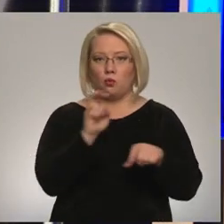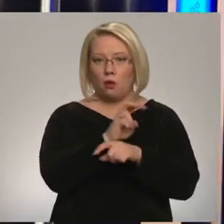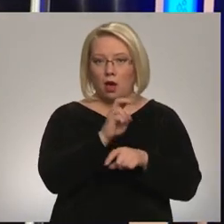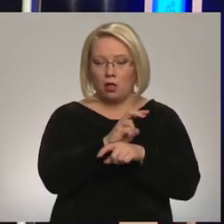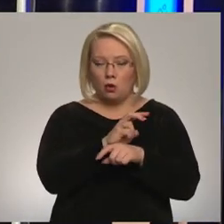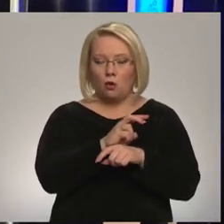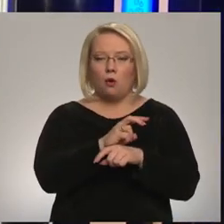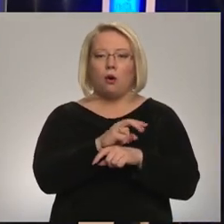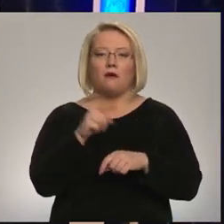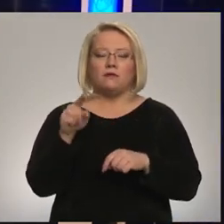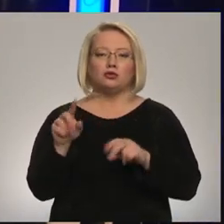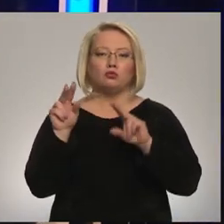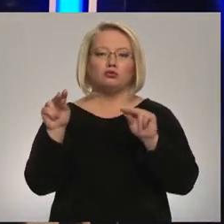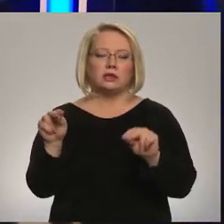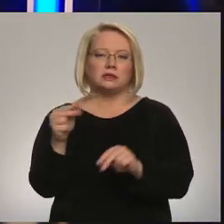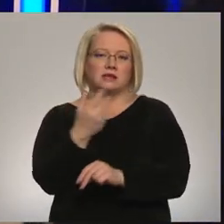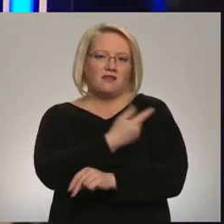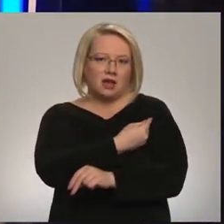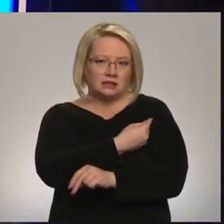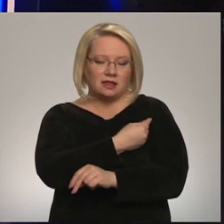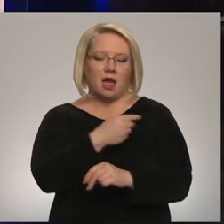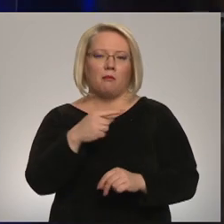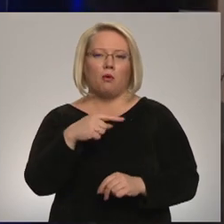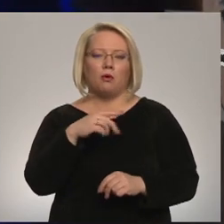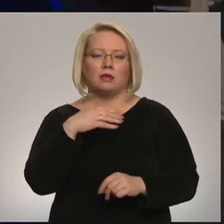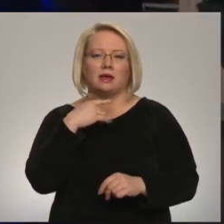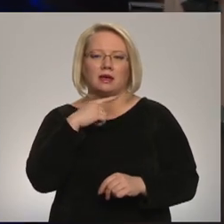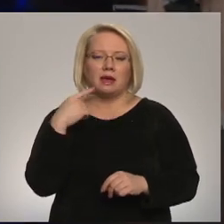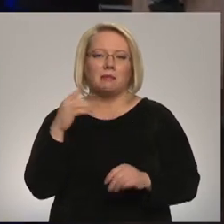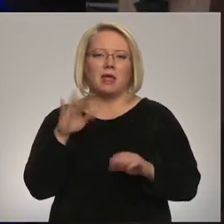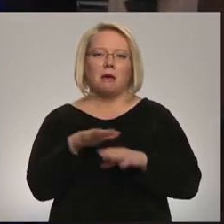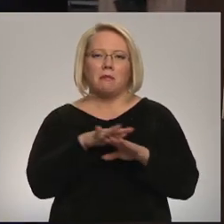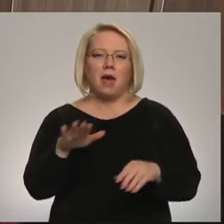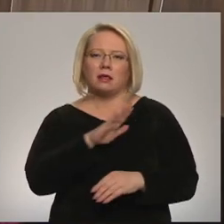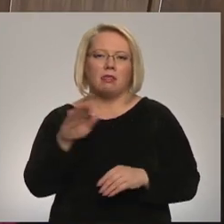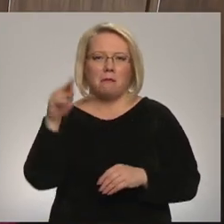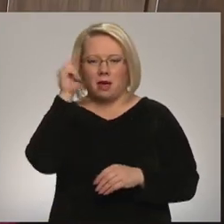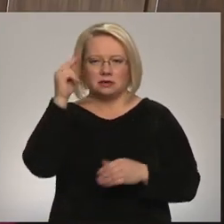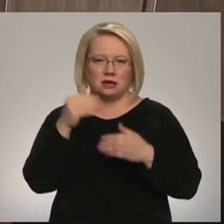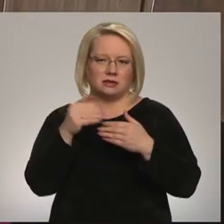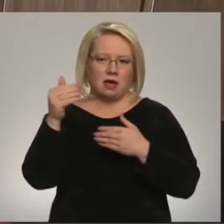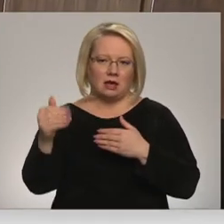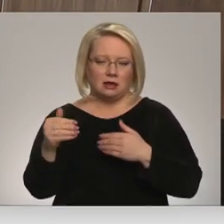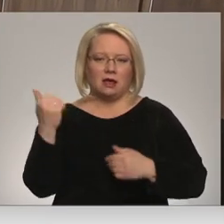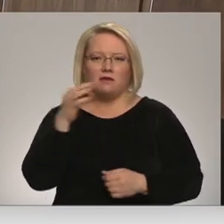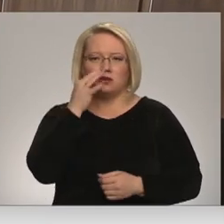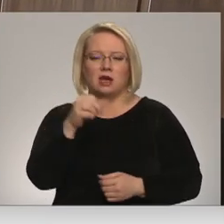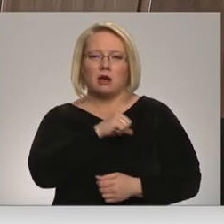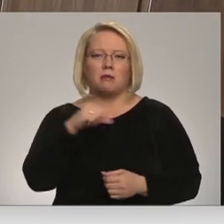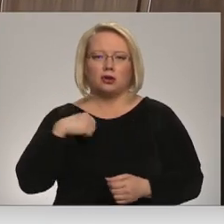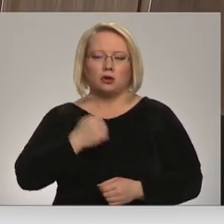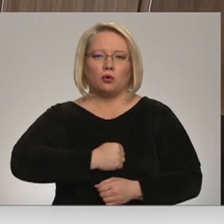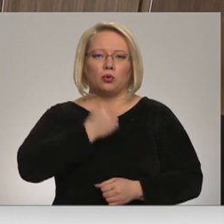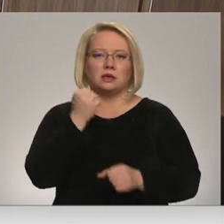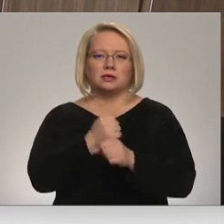Marģers uzticis vakcīnām un vēlas, lai bērniem nav jāmācās attālināti. Grūti pašam kaut ko strādāt, būt